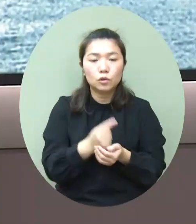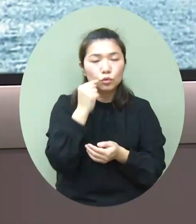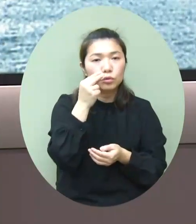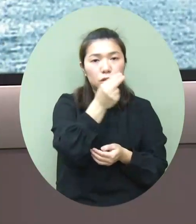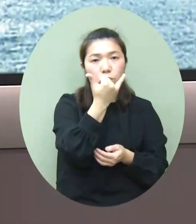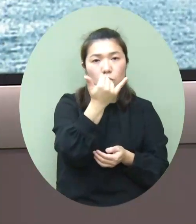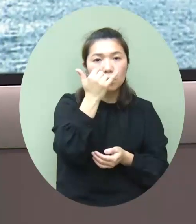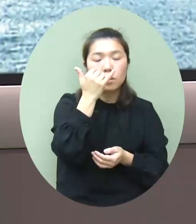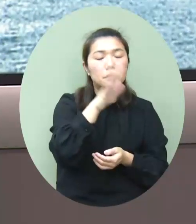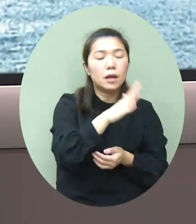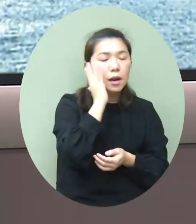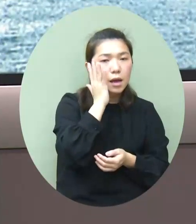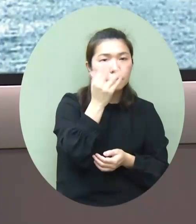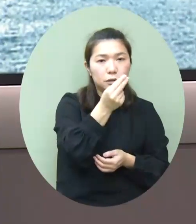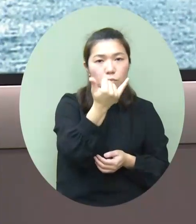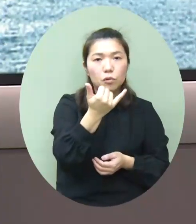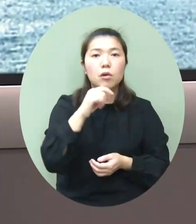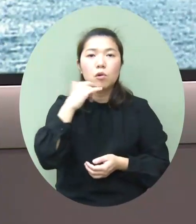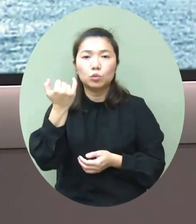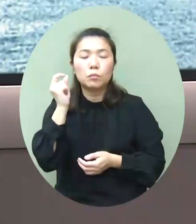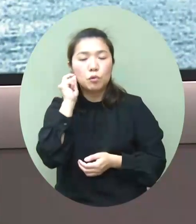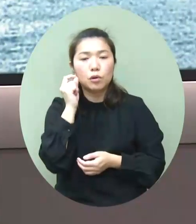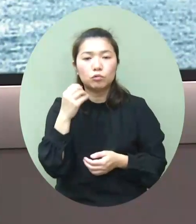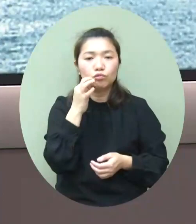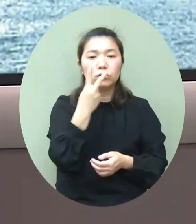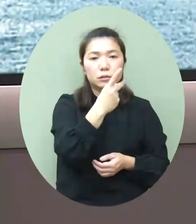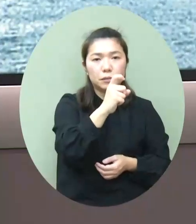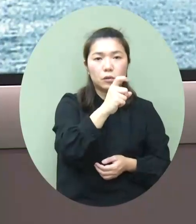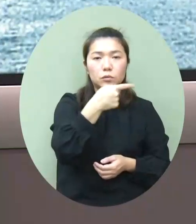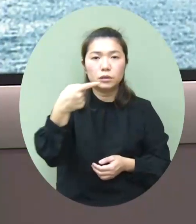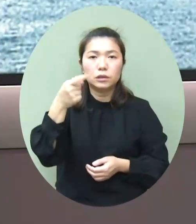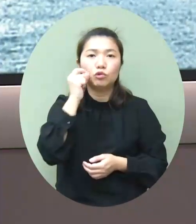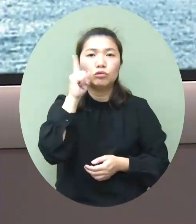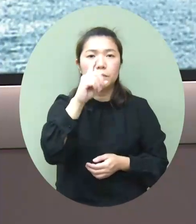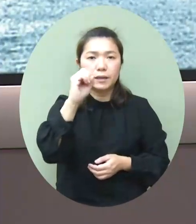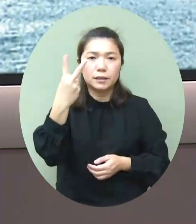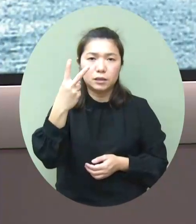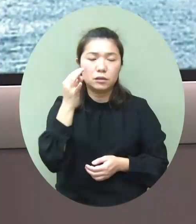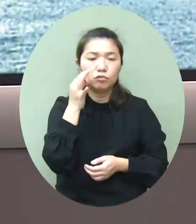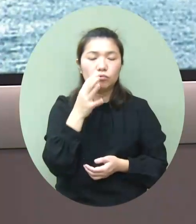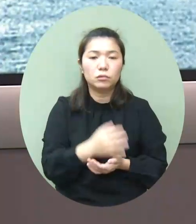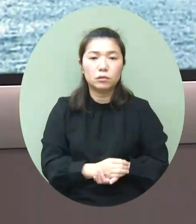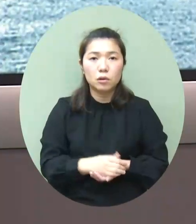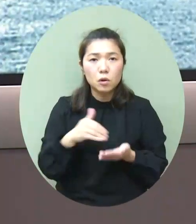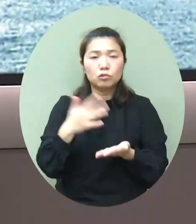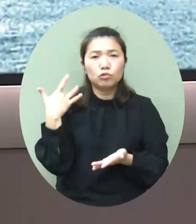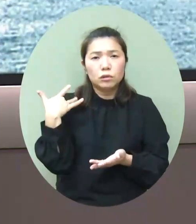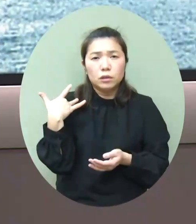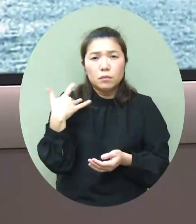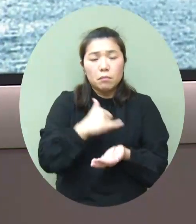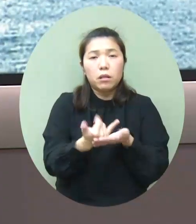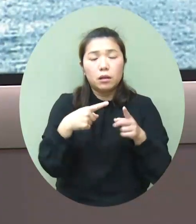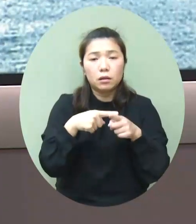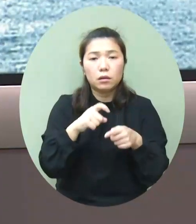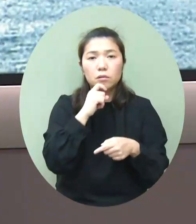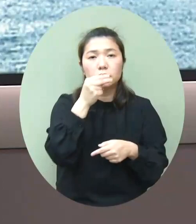过世，76男60女，年龄是29岁到102岁。昨天离世